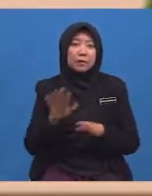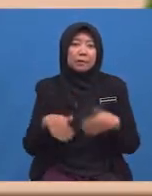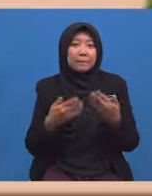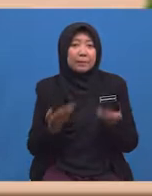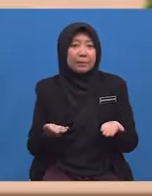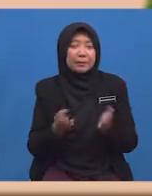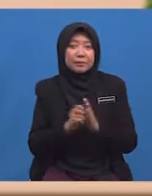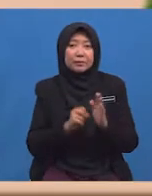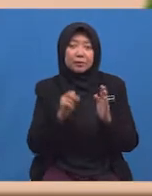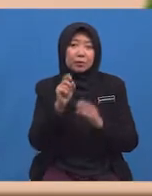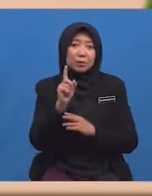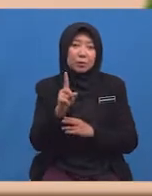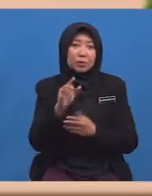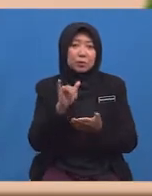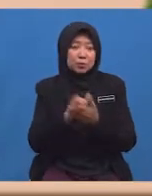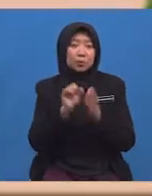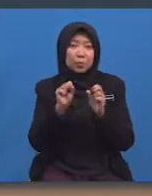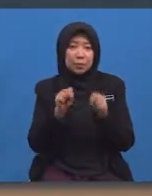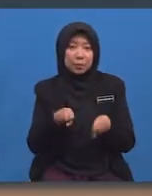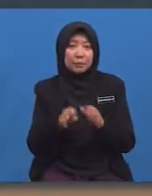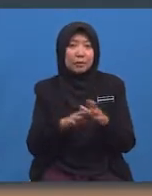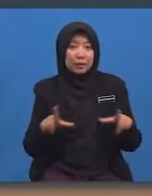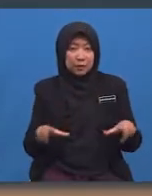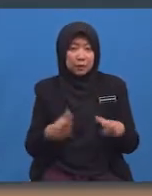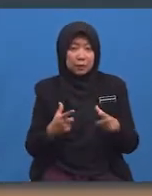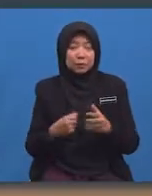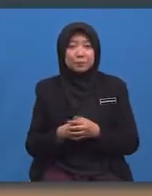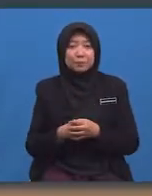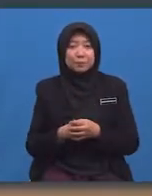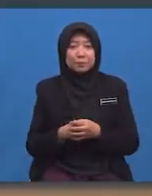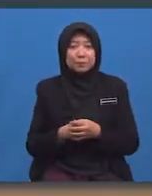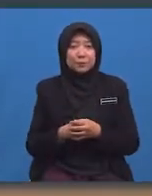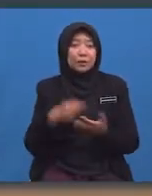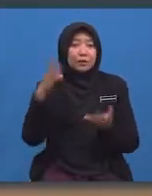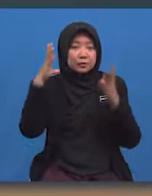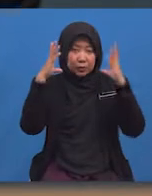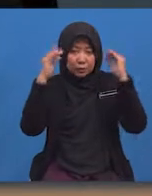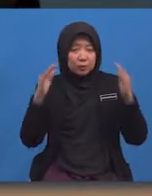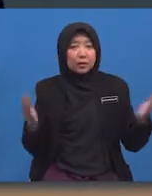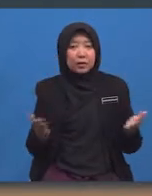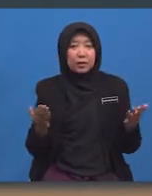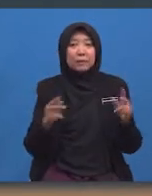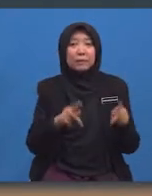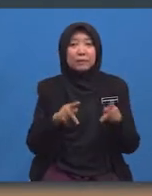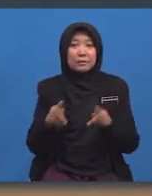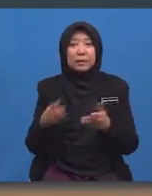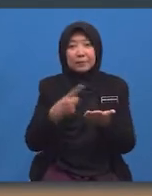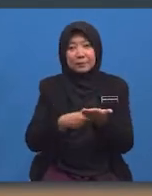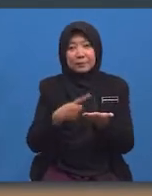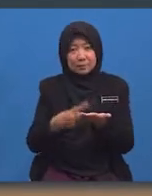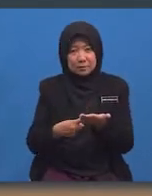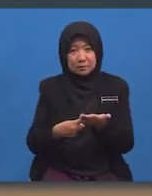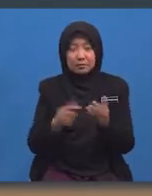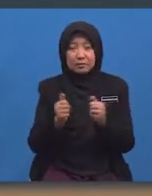bagaimana sesuatu mobiliti boleh berlaku. Dalam hal ini, cikgu galakkan anak-anak pelajar berbincang